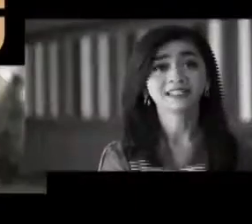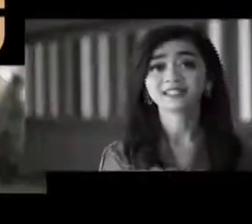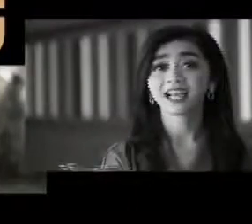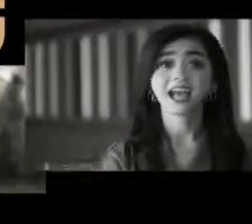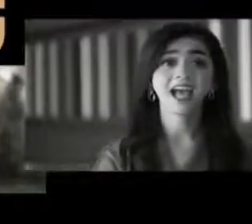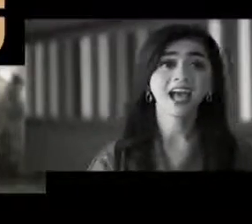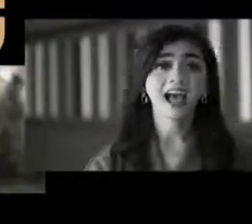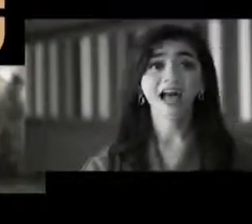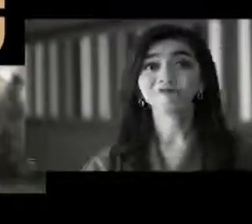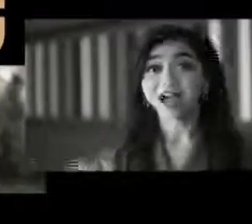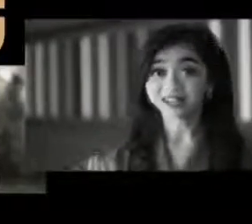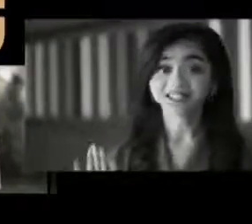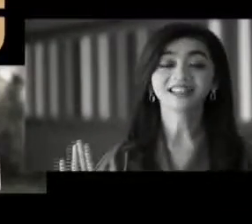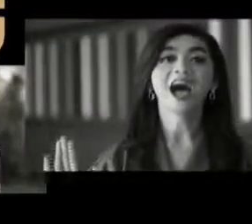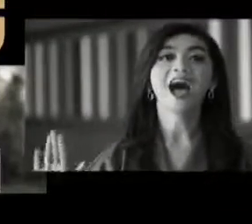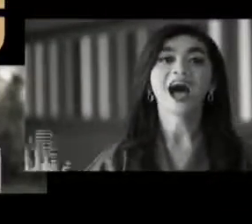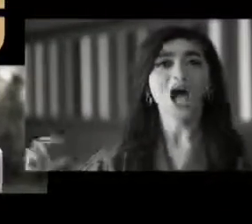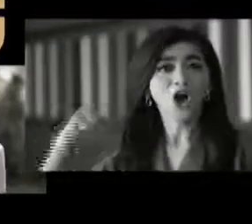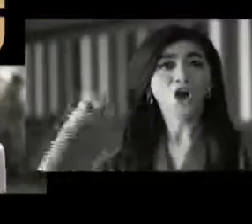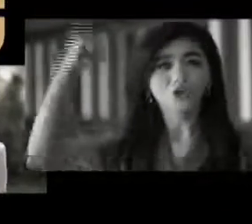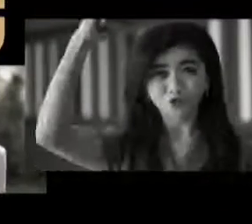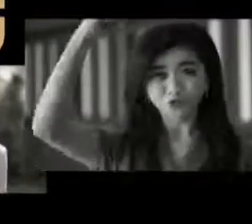badan sehat